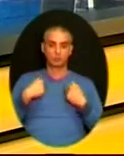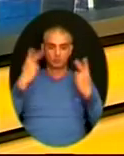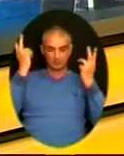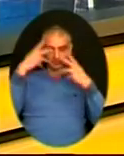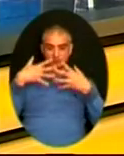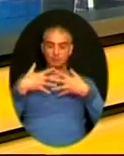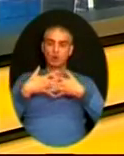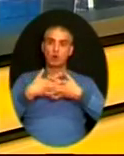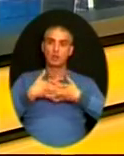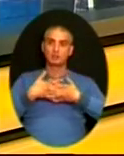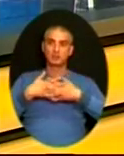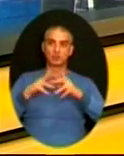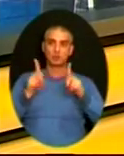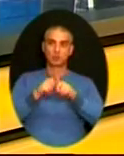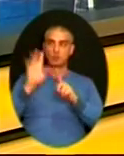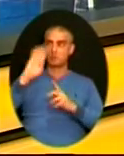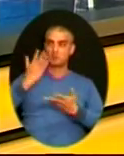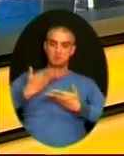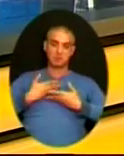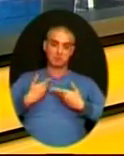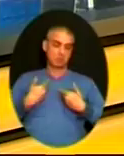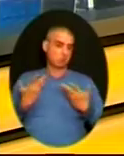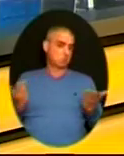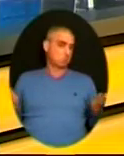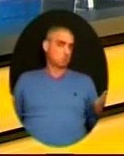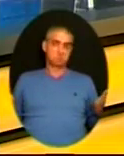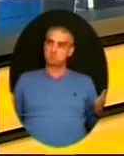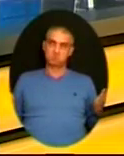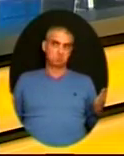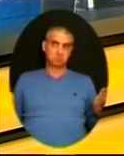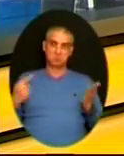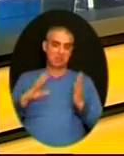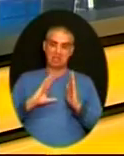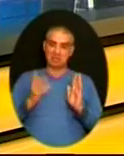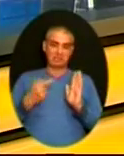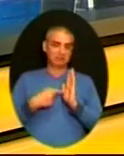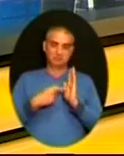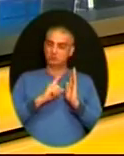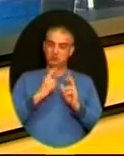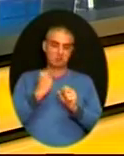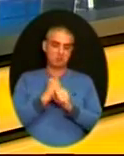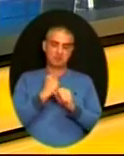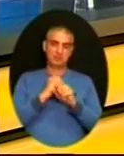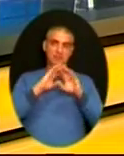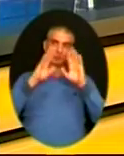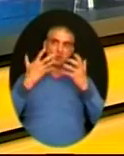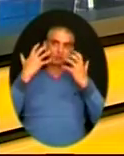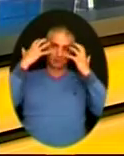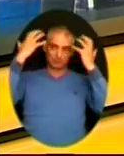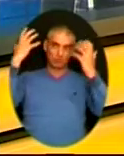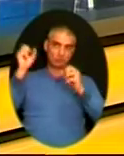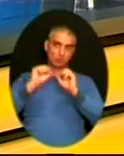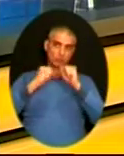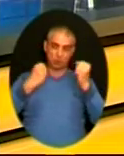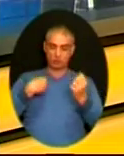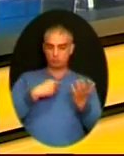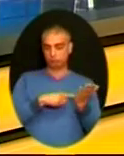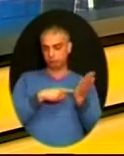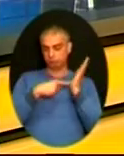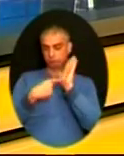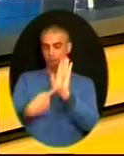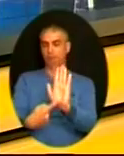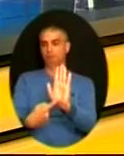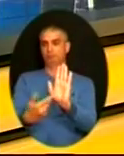הסכם קואליציוני כמו שביבי הביא לנו, אני לא רואה שום סיבה שלא נלך למועצת גדולי התורה. נשים להם,